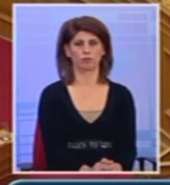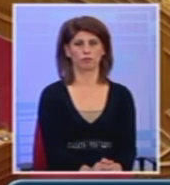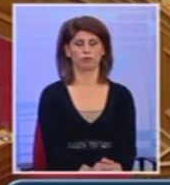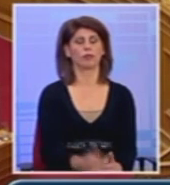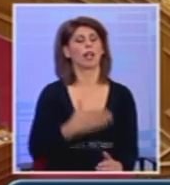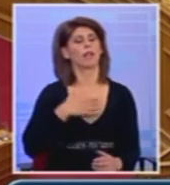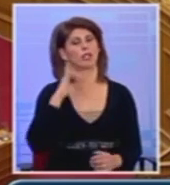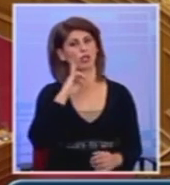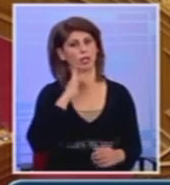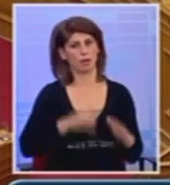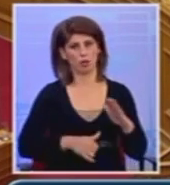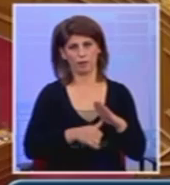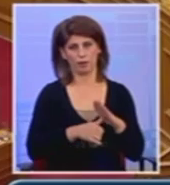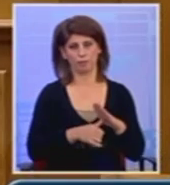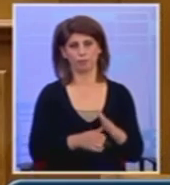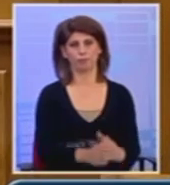Ευχαριστώ, κύριε Πρόεδρε.